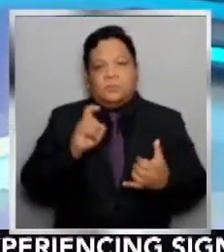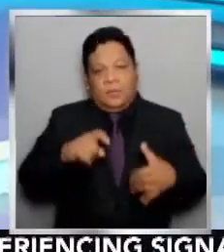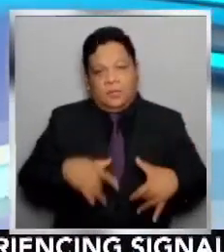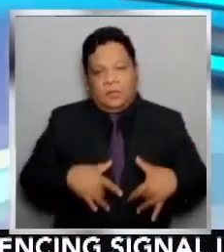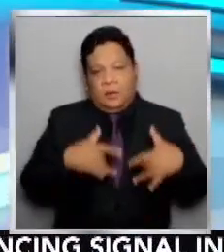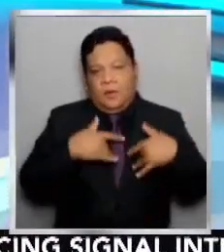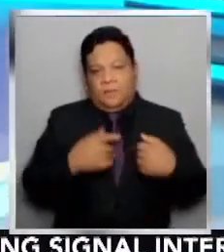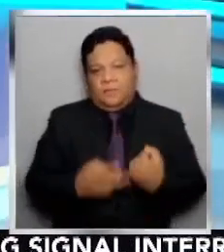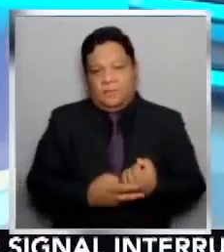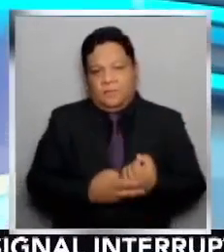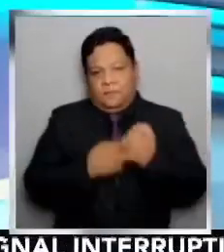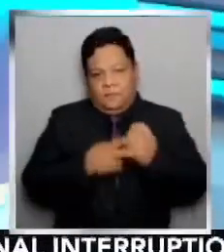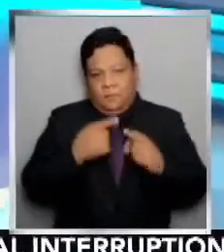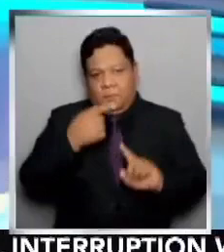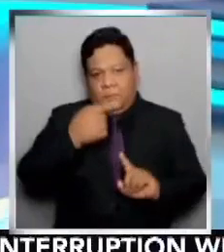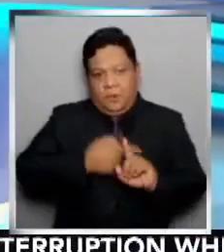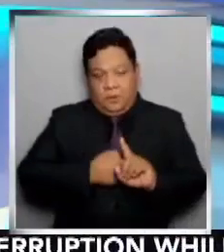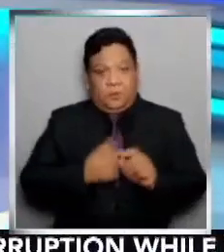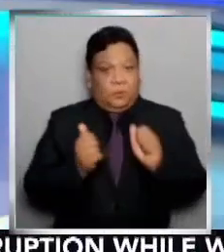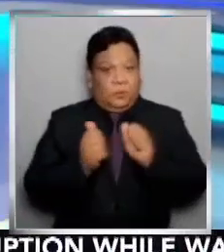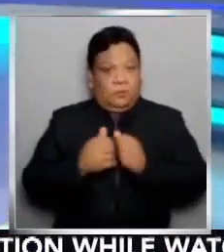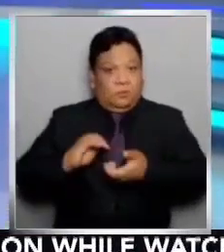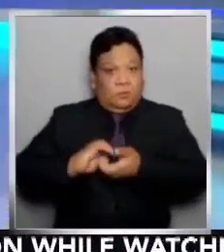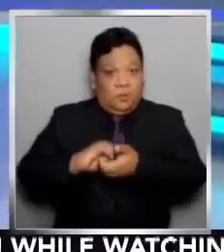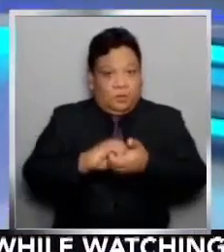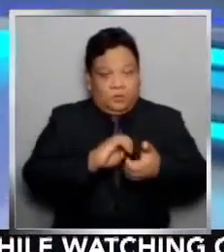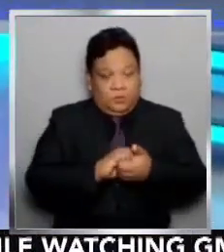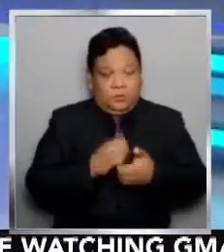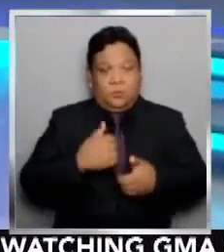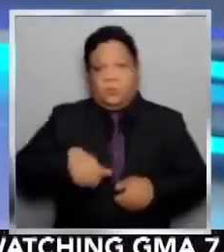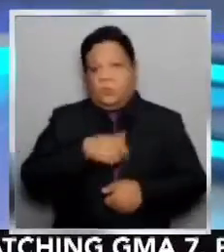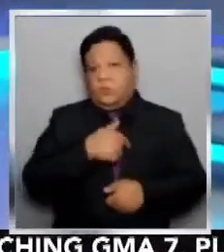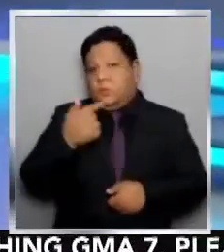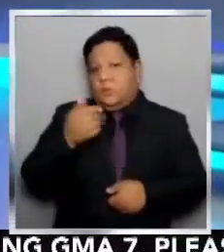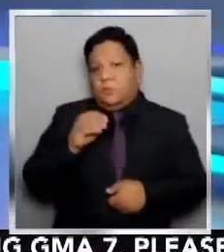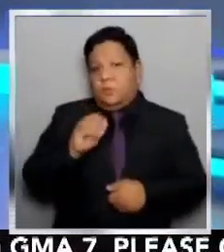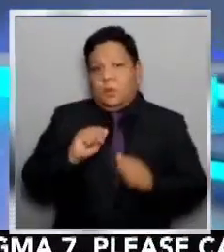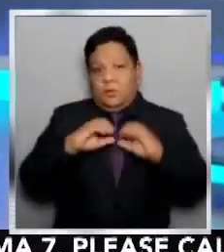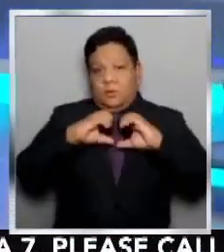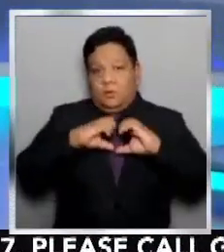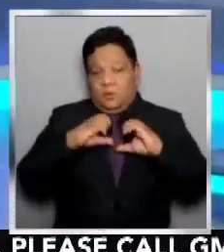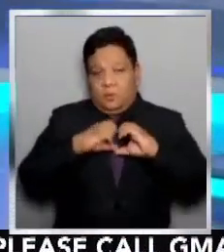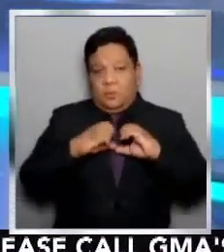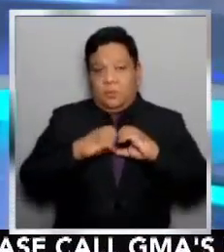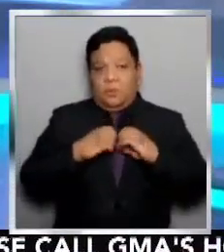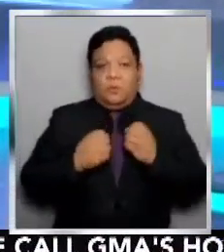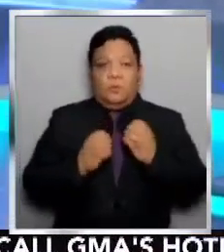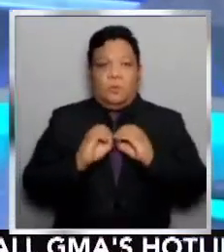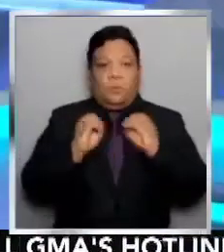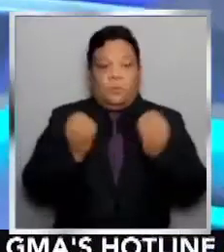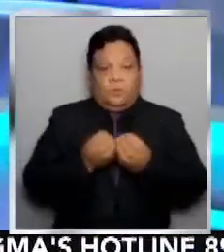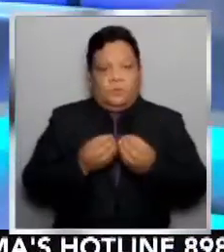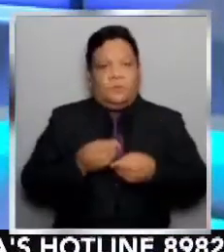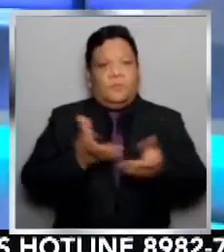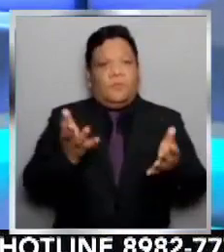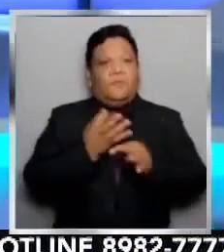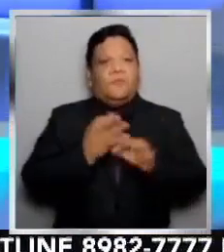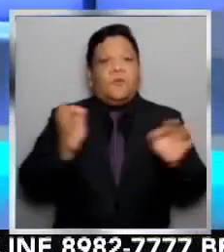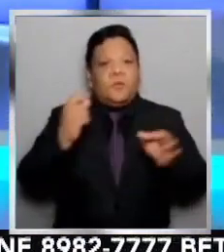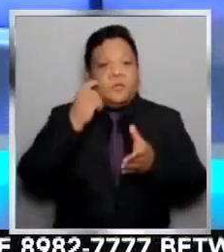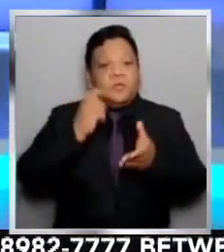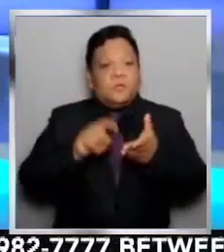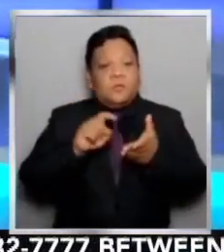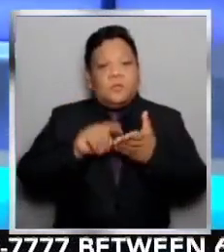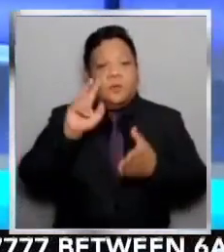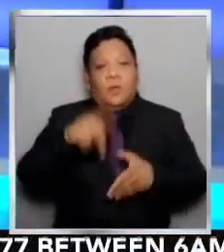po ng ating mga partner, handog ng GMA Kapuso Foundation ang libreng screening sa mga taga-Kabanatuan City para